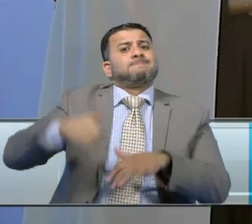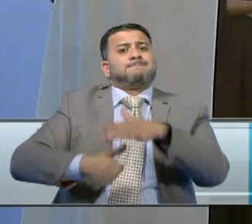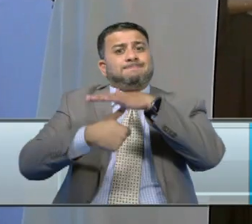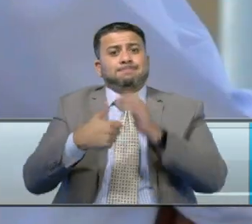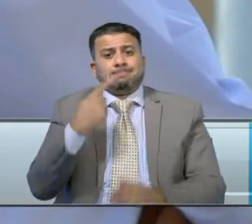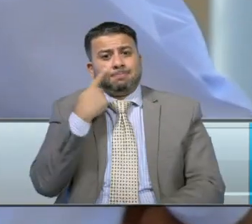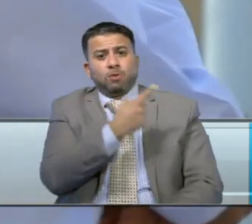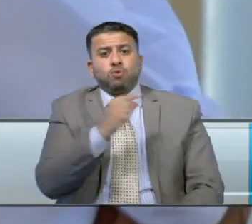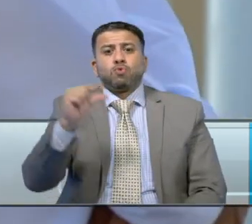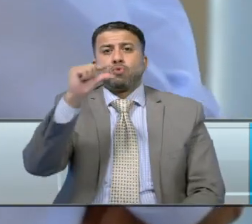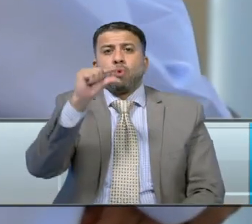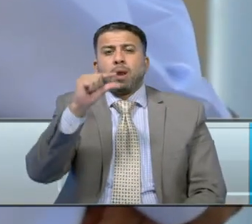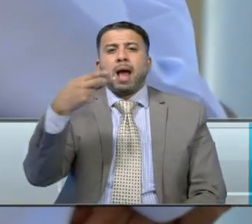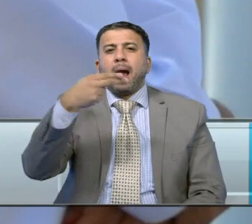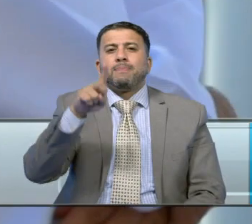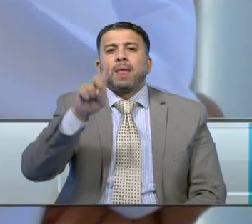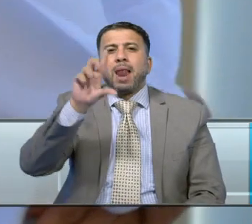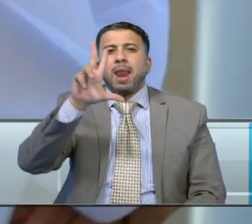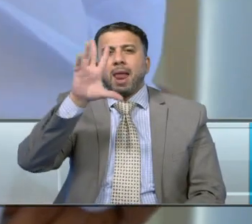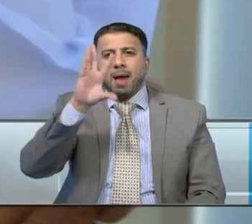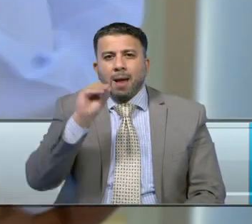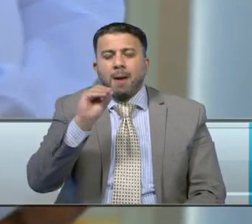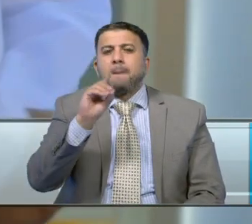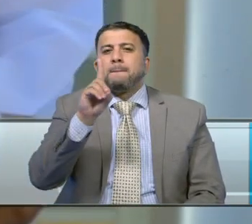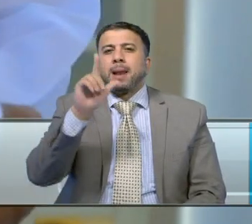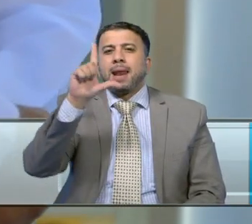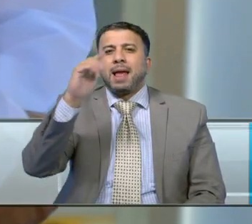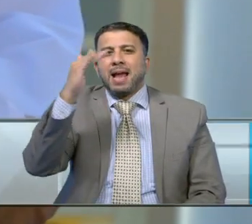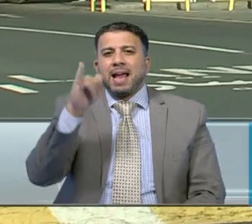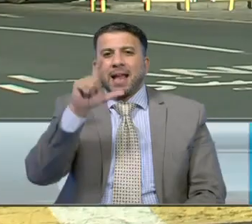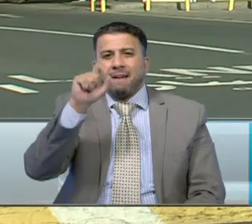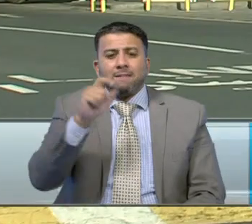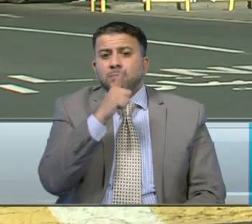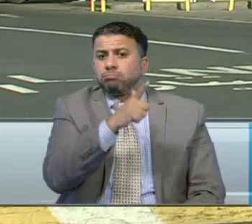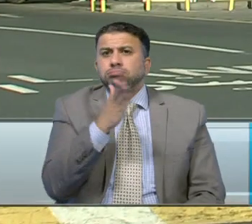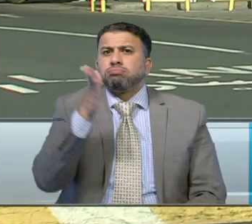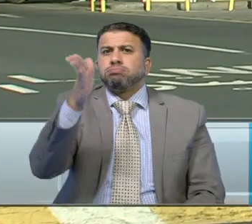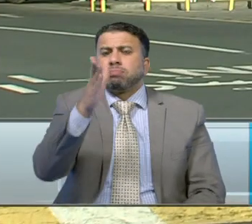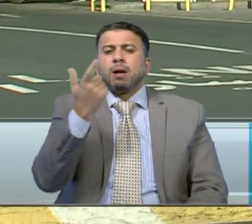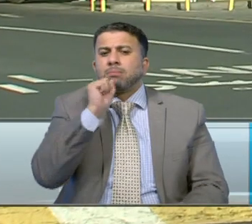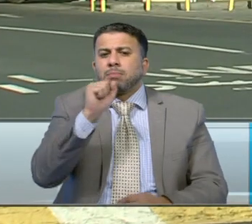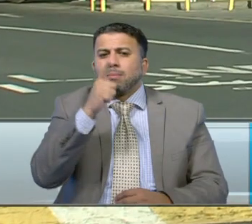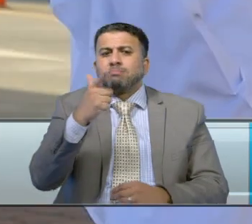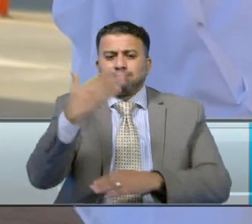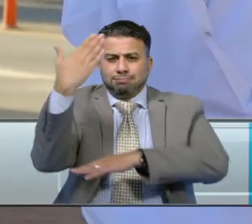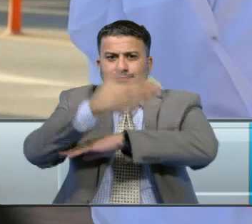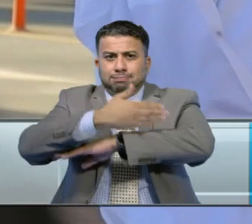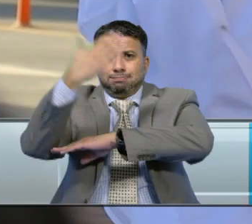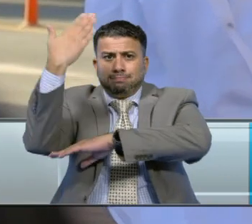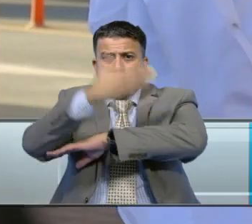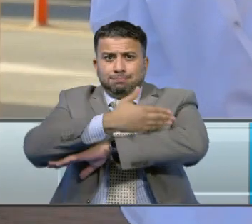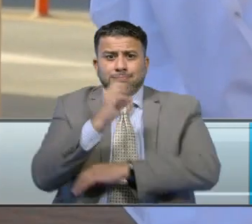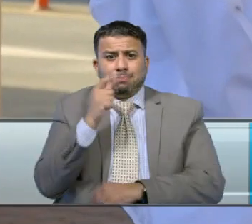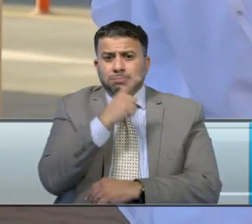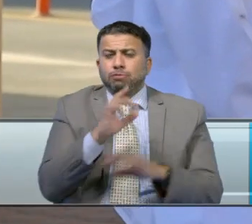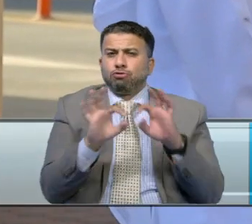فيها معالي الدكتور عبد الله بالحيف النعيمي وزير التغير المناخي والبيئة لمنفذ خط الملاحة الحدودي، للوقوف